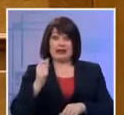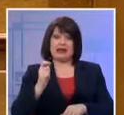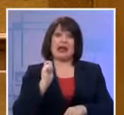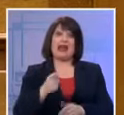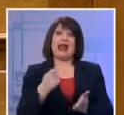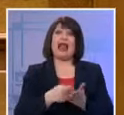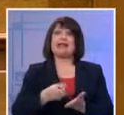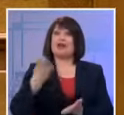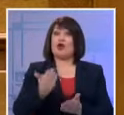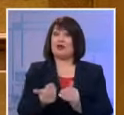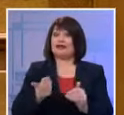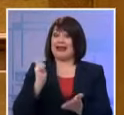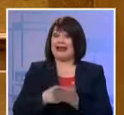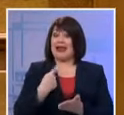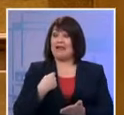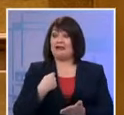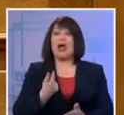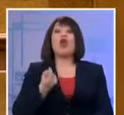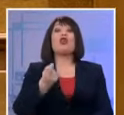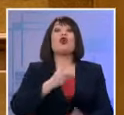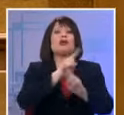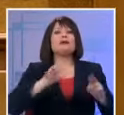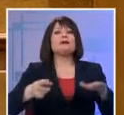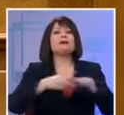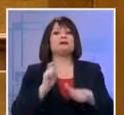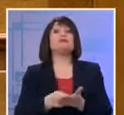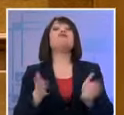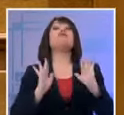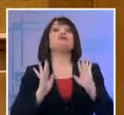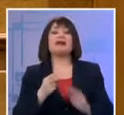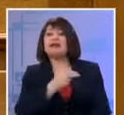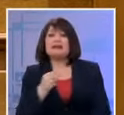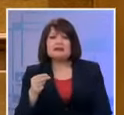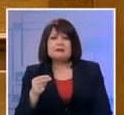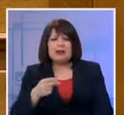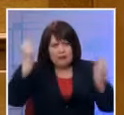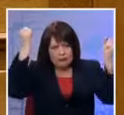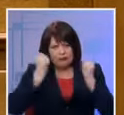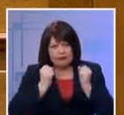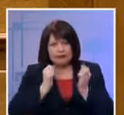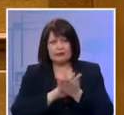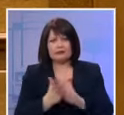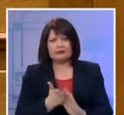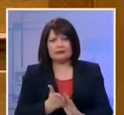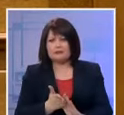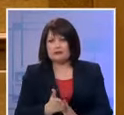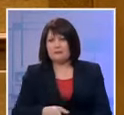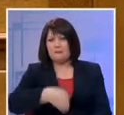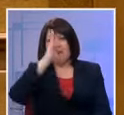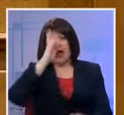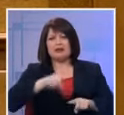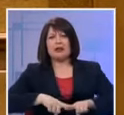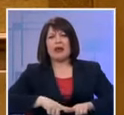την αξιολόγηση δεν θα πληρώσετε την επόμενη δόση του ΔΝΤ. Αυτό σημαίνει πιστωτικό γεγονός που θα χτυπήσει, θα